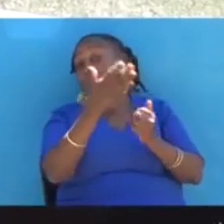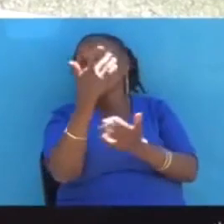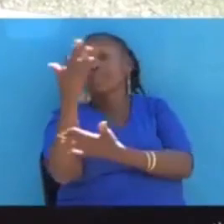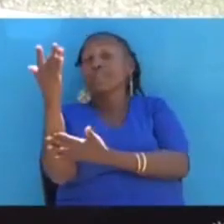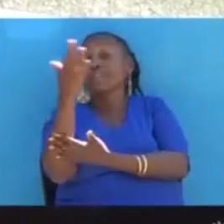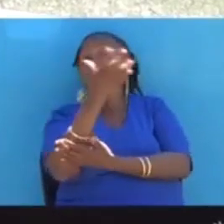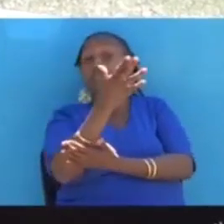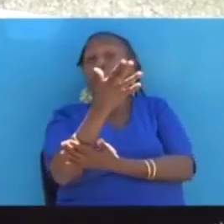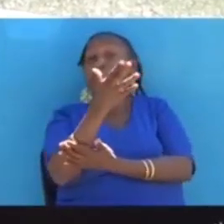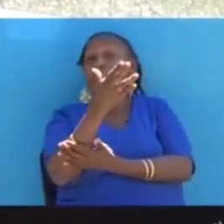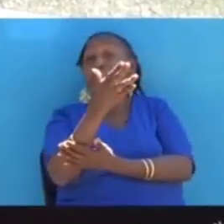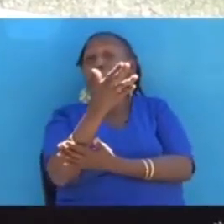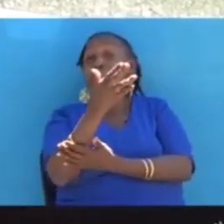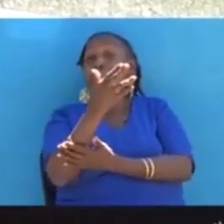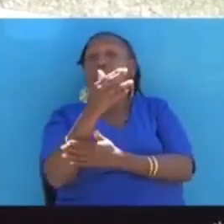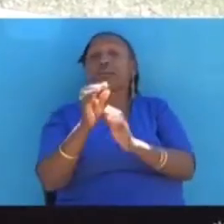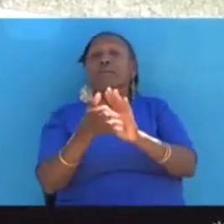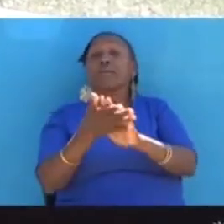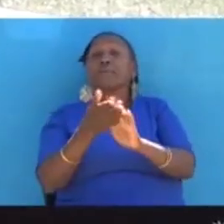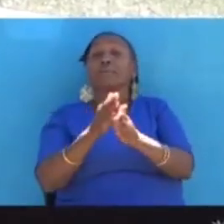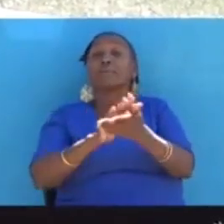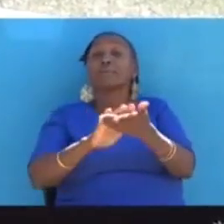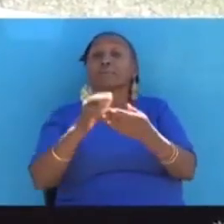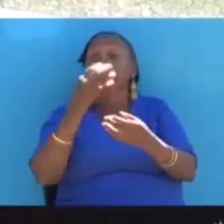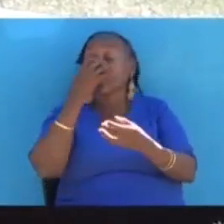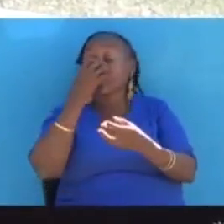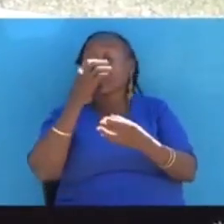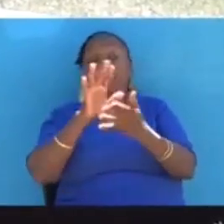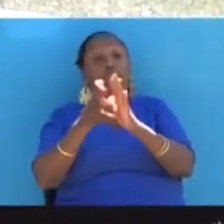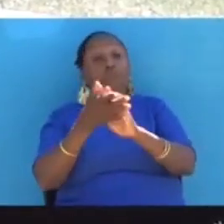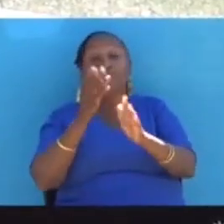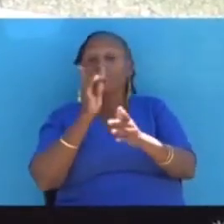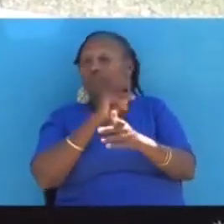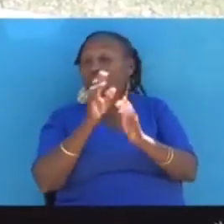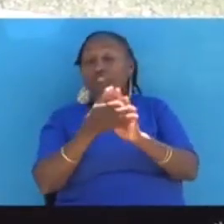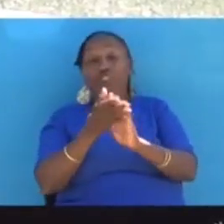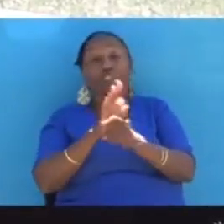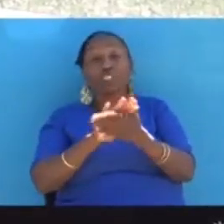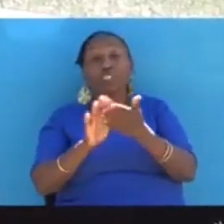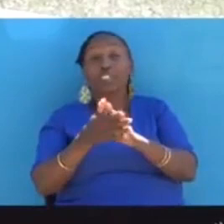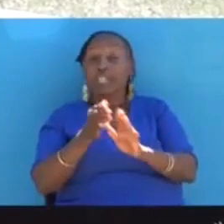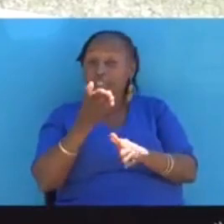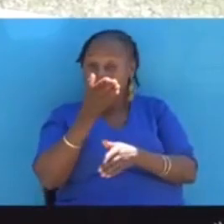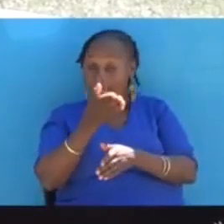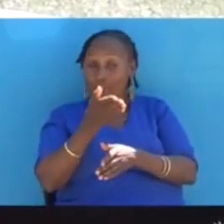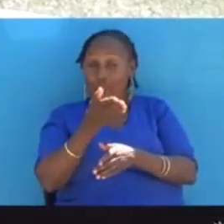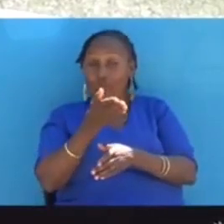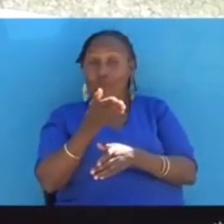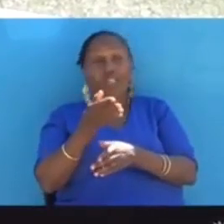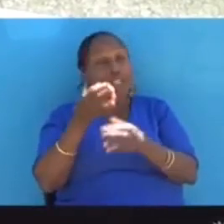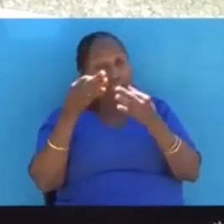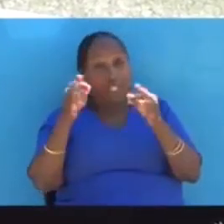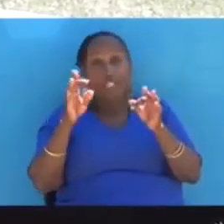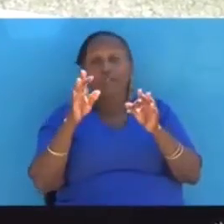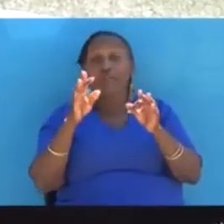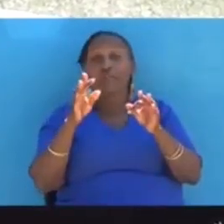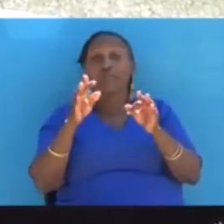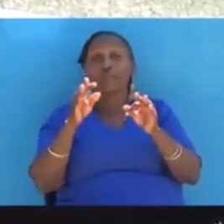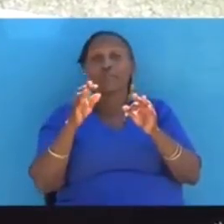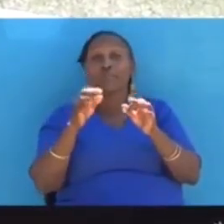William Ruto amenawa mkono mambo ya mau. Tumekubaliana? Si huyu ni mtoto wenu? Huyu